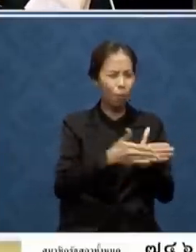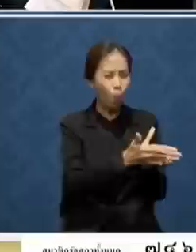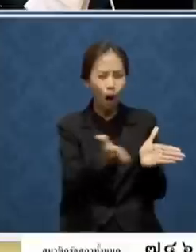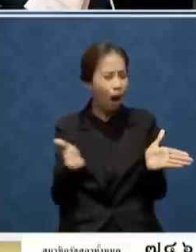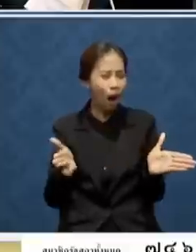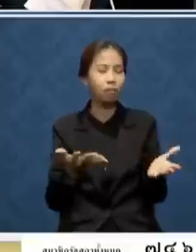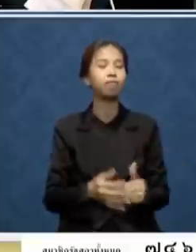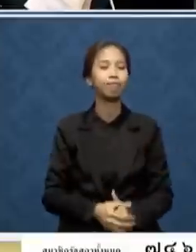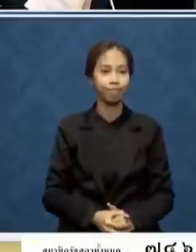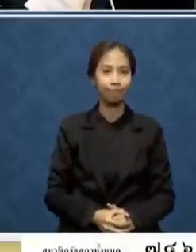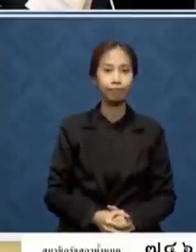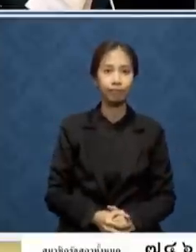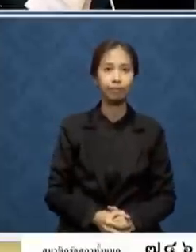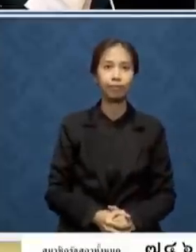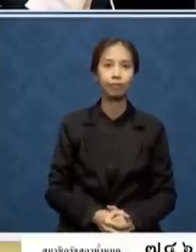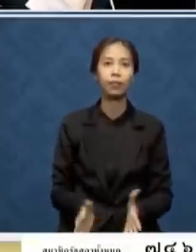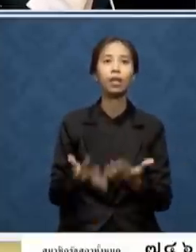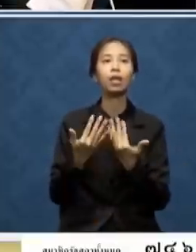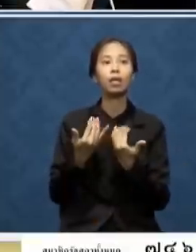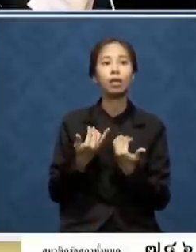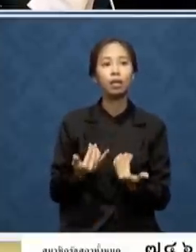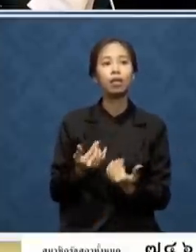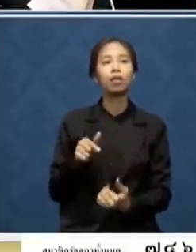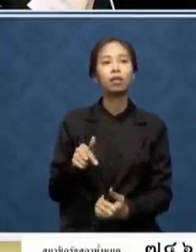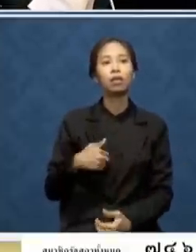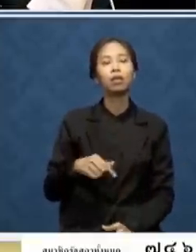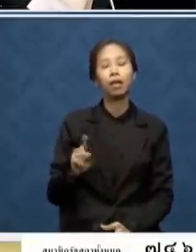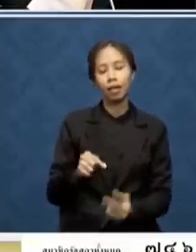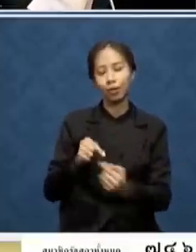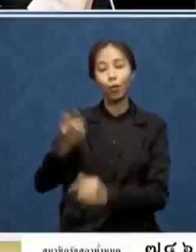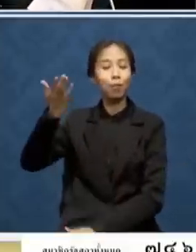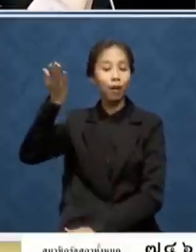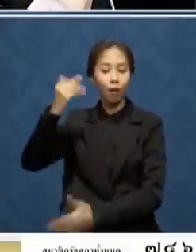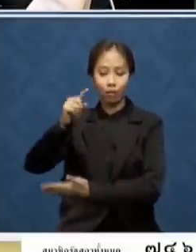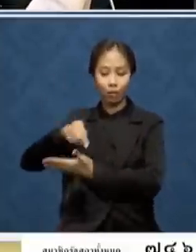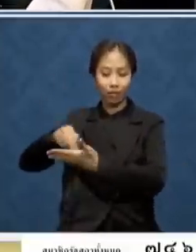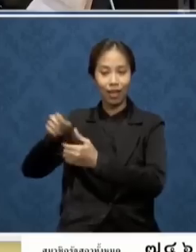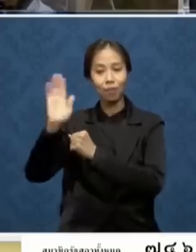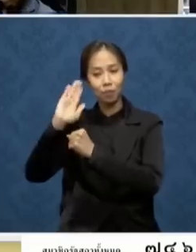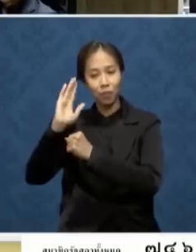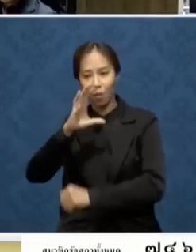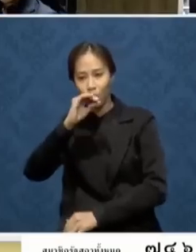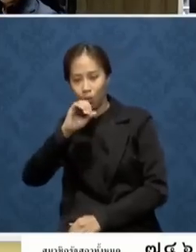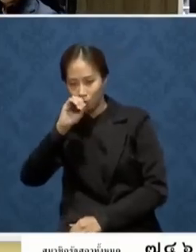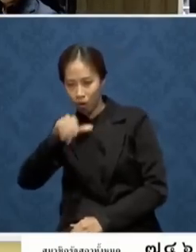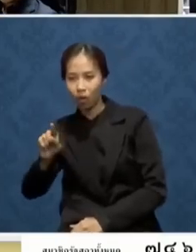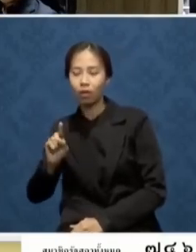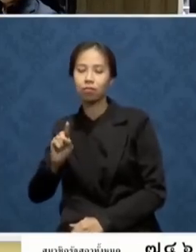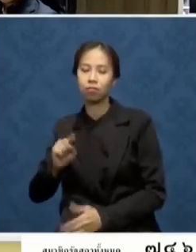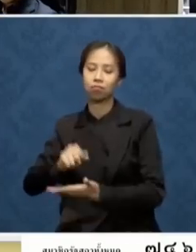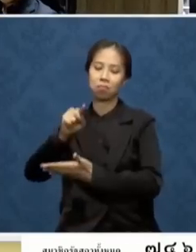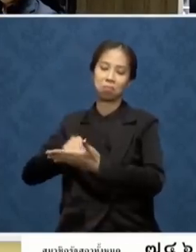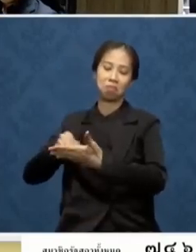Listที่สำคัญที่สุดค่ะคำมั่นที่ให้ให้ไว้กับประชาชนชื่งเลือกตั้งเป็นสัญญาศักดิ์สิทธิ์นะคะเพราะว่าการเลือกตั้งคือ